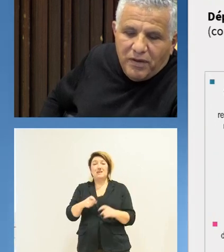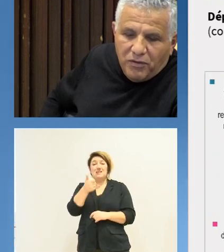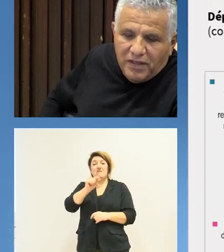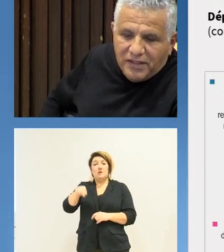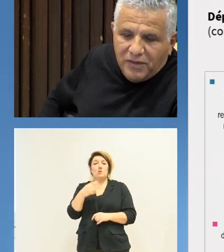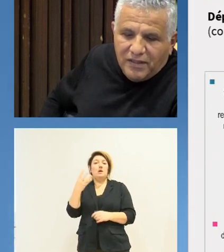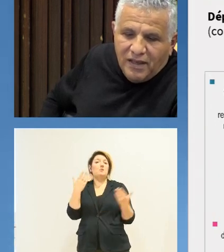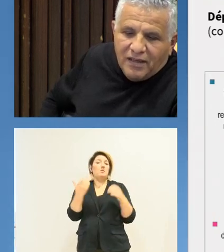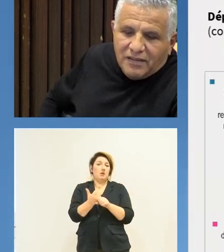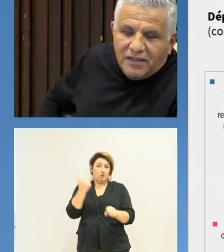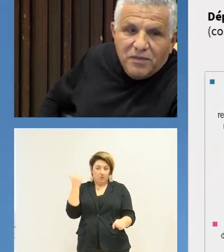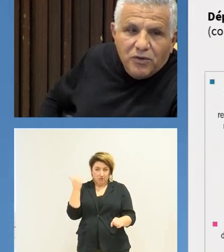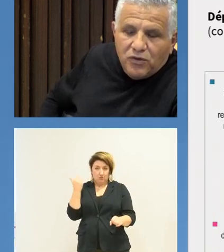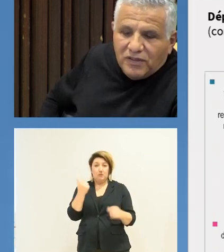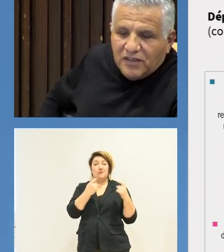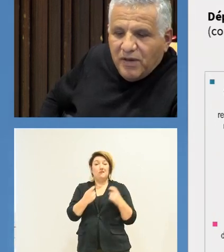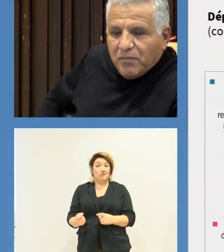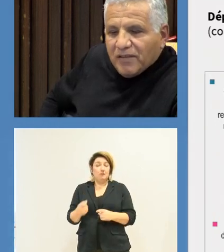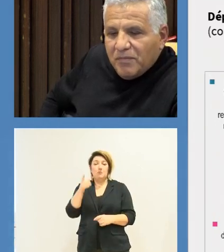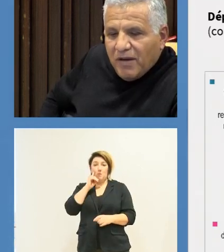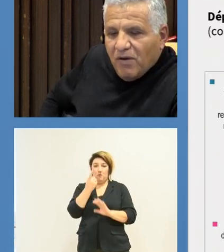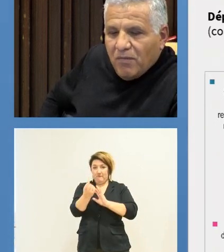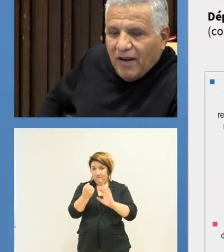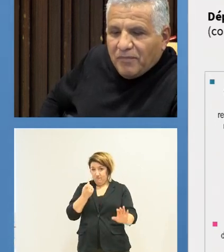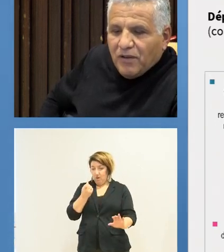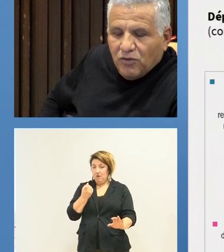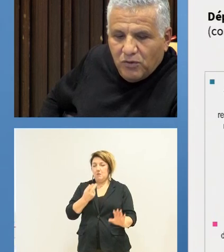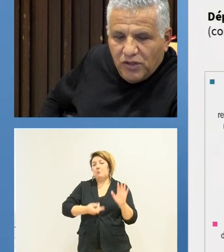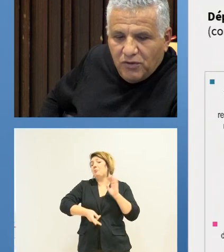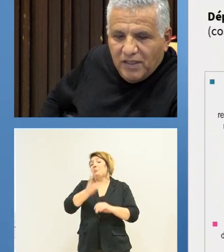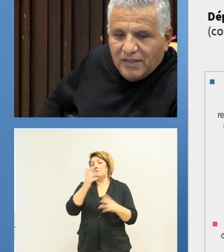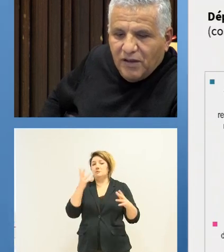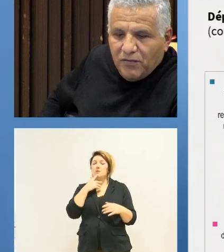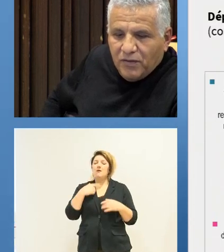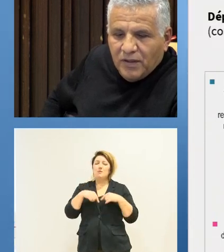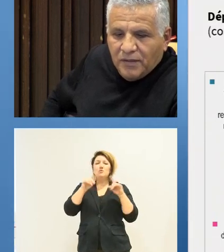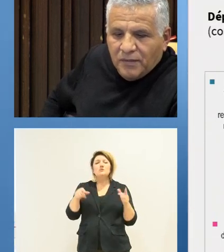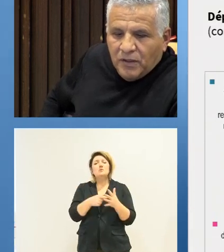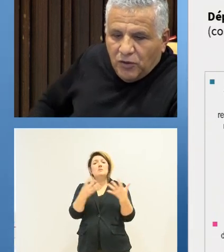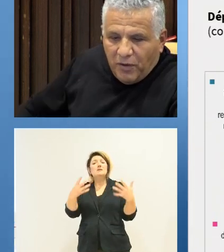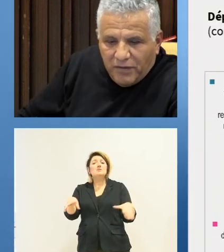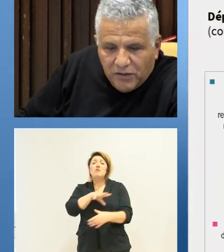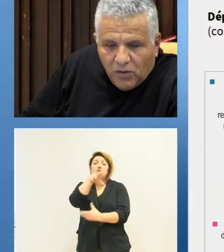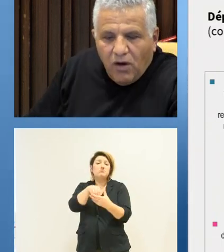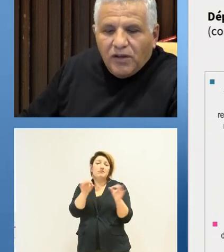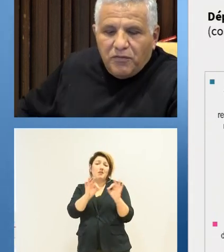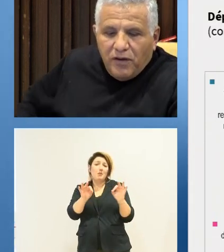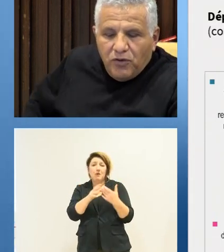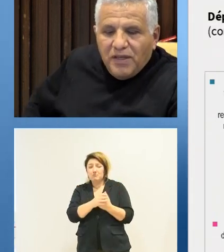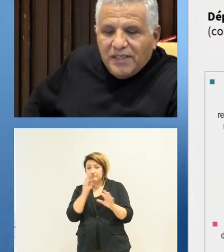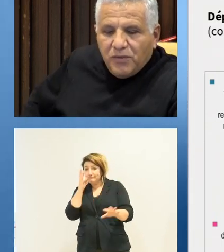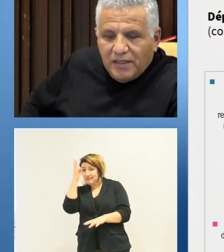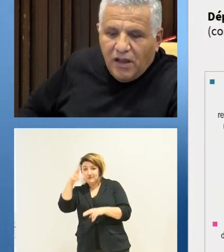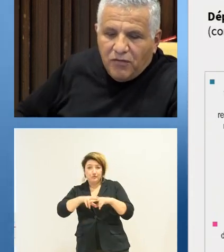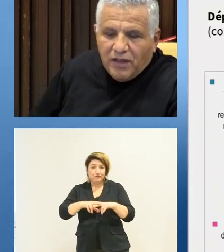au bp 2010 8 cette diminution s'explique principalement par l'absence au budget 2010 9,2 prévisions en effet en